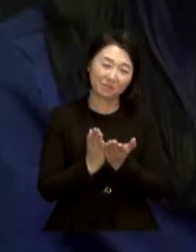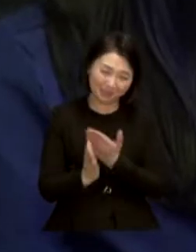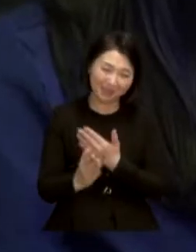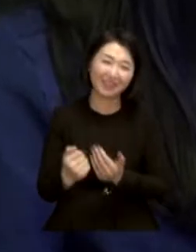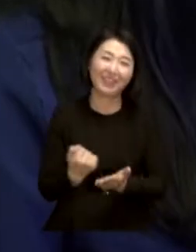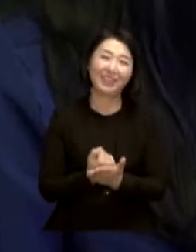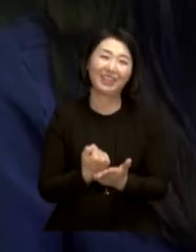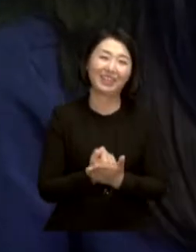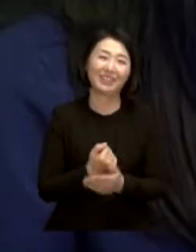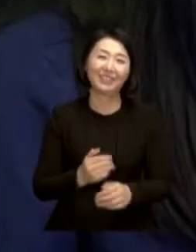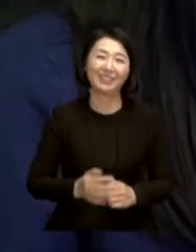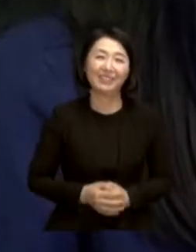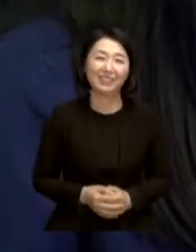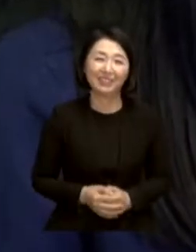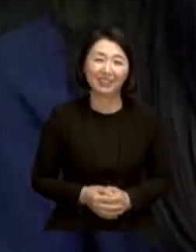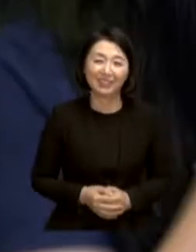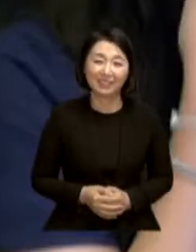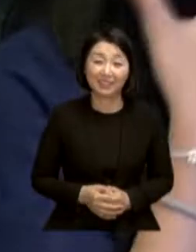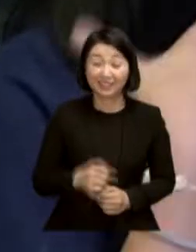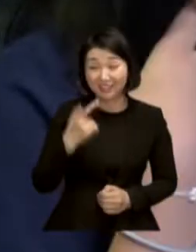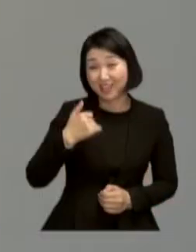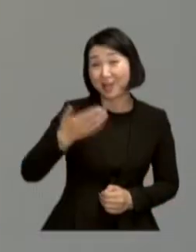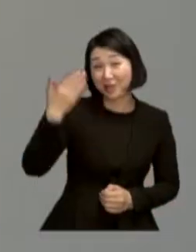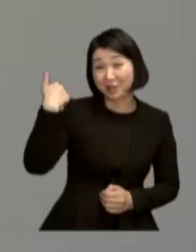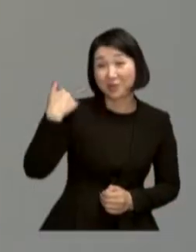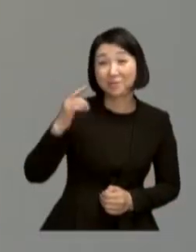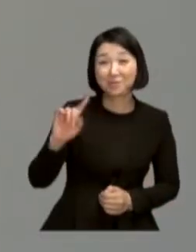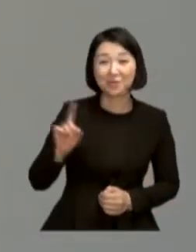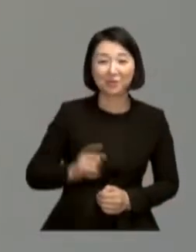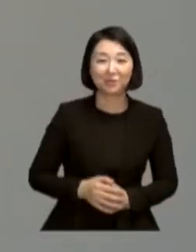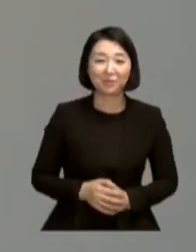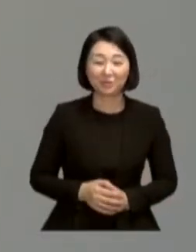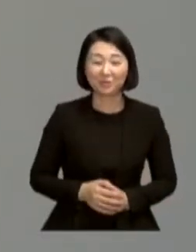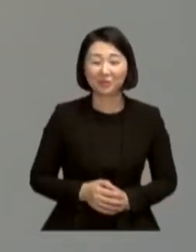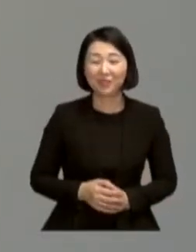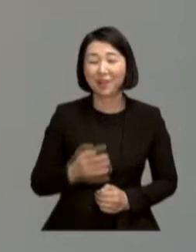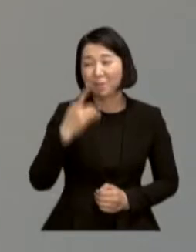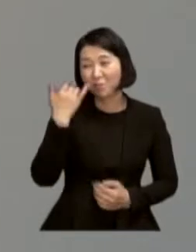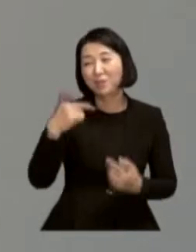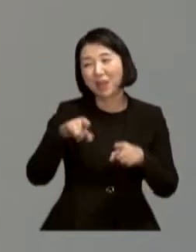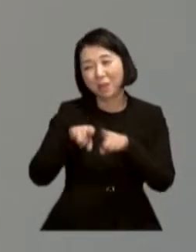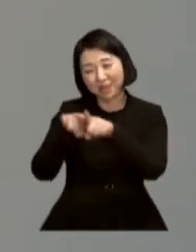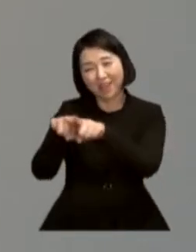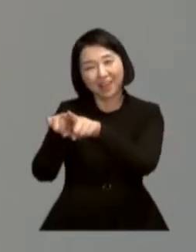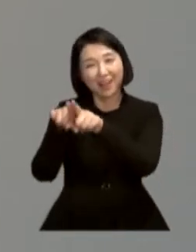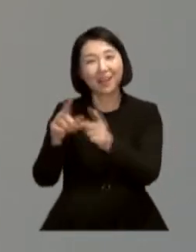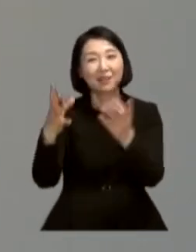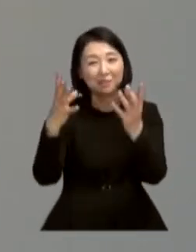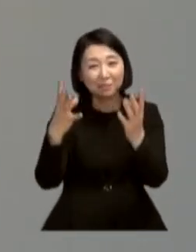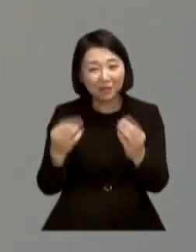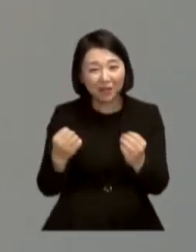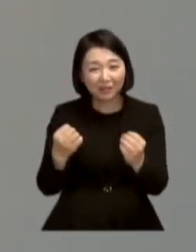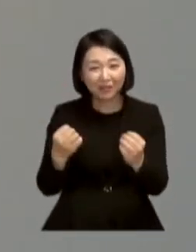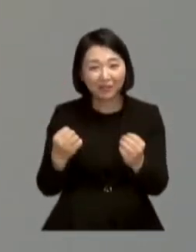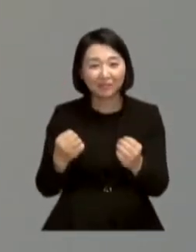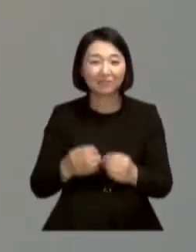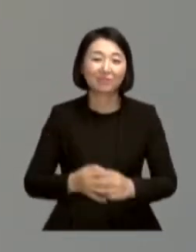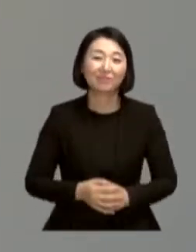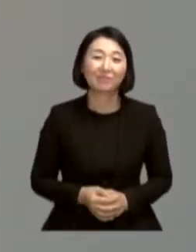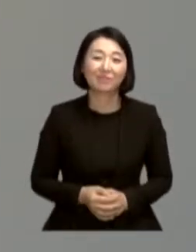옛날에는 막 가져갔었는데 그냥 같이 그냥 거기 사역에 그냥 함께 있는 것만으로도